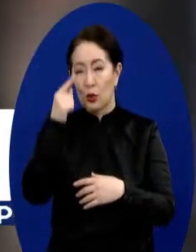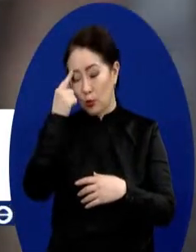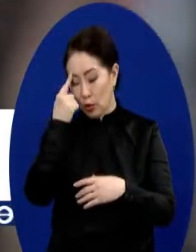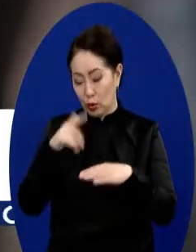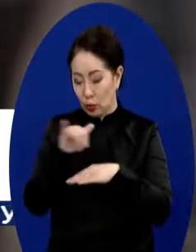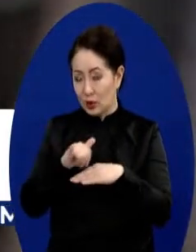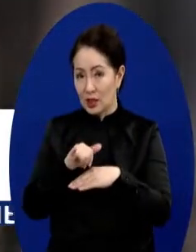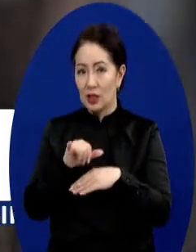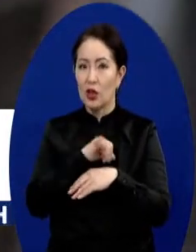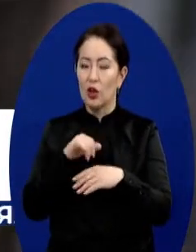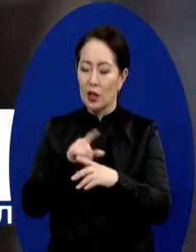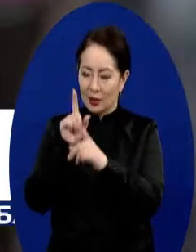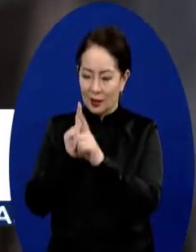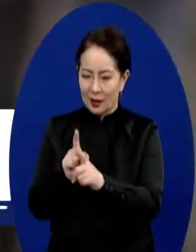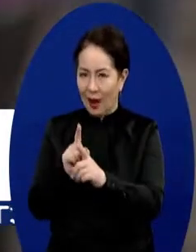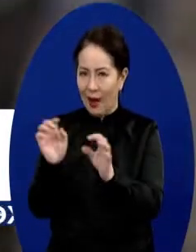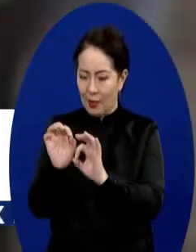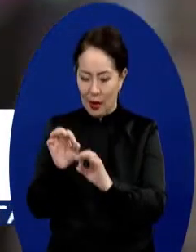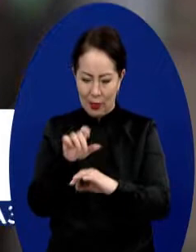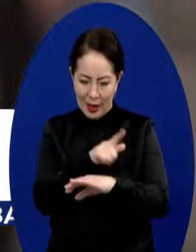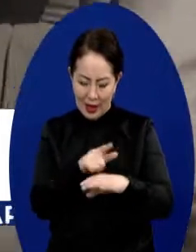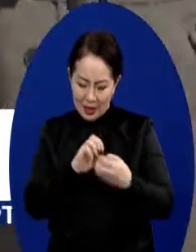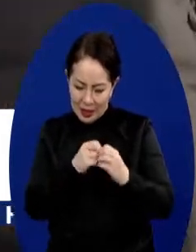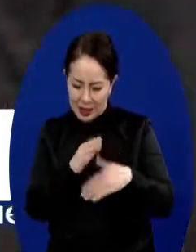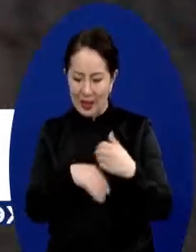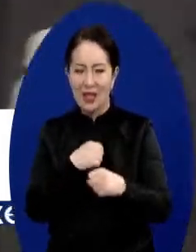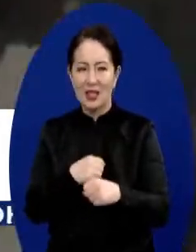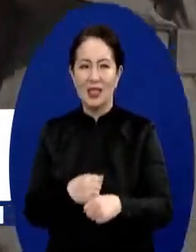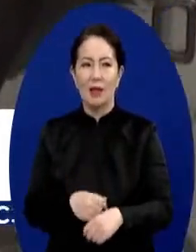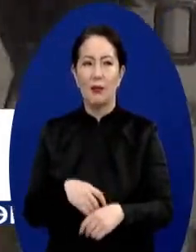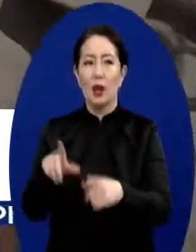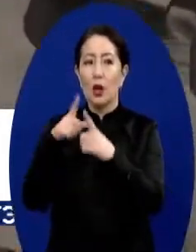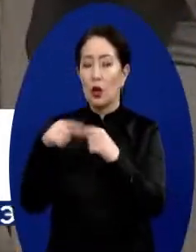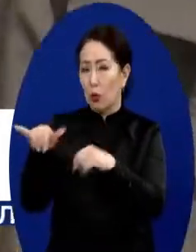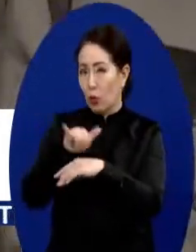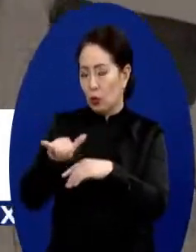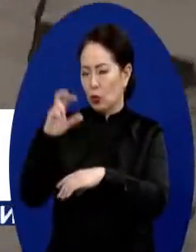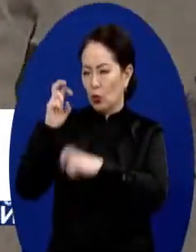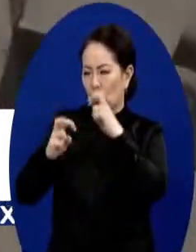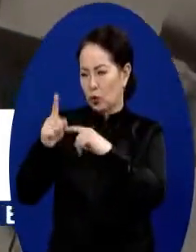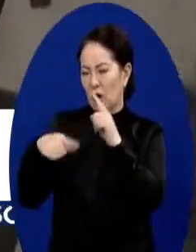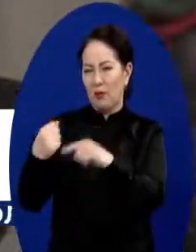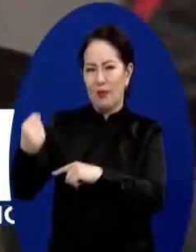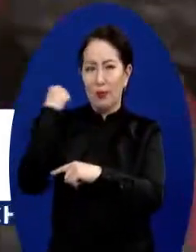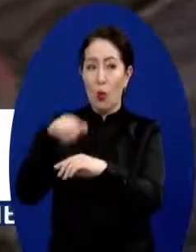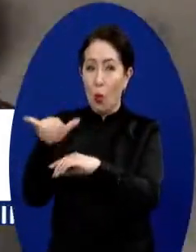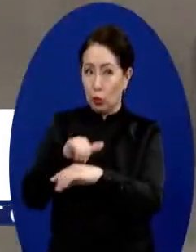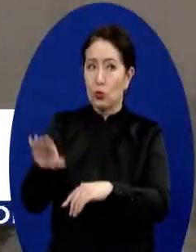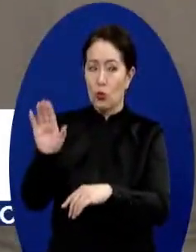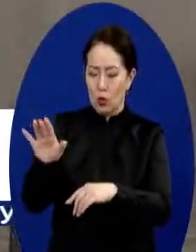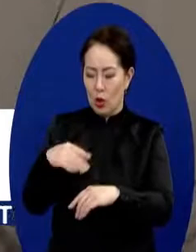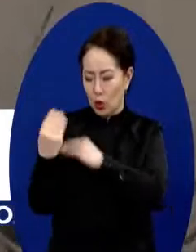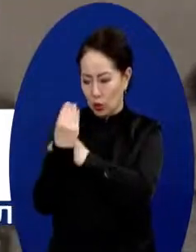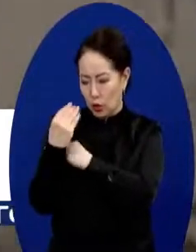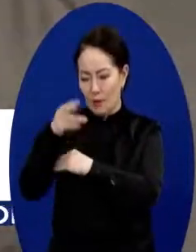хөрөндөө хэрэгжүүлээд юм уу? Талбарт нь хэрэгжүүлээд яг ажиллаж байгаа. Япон бол үйлдвэрлэл өндөр хөгжсөн орн. Тэнд сурсан